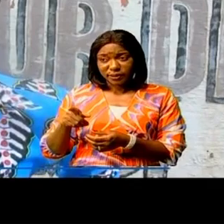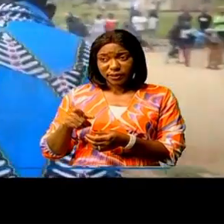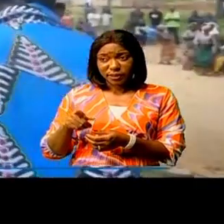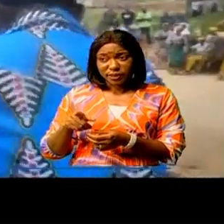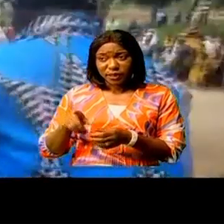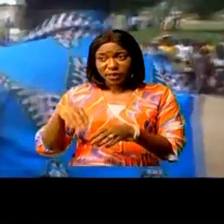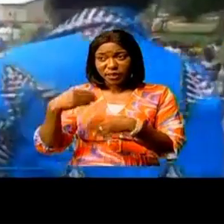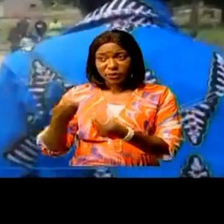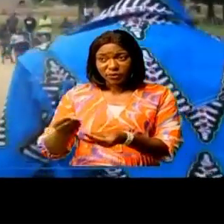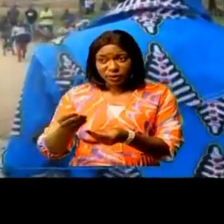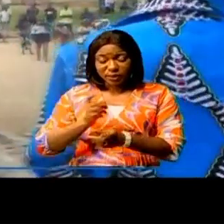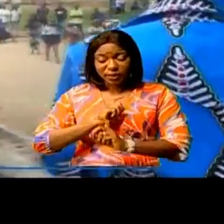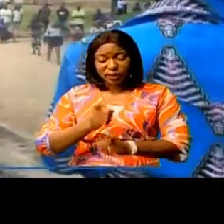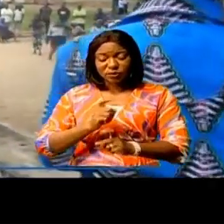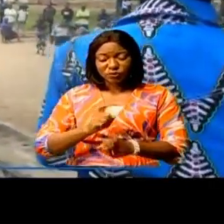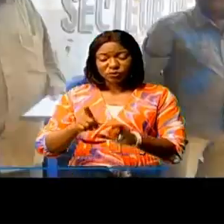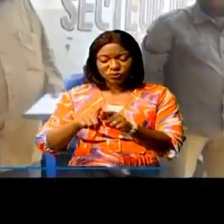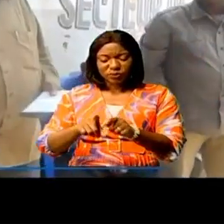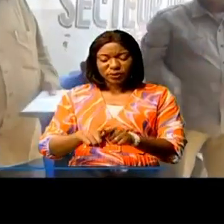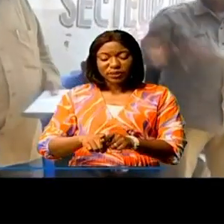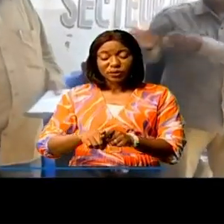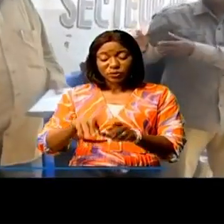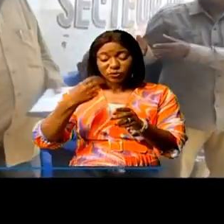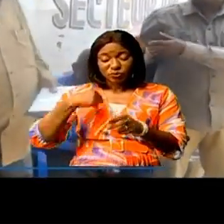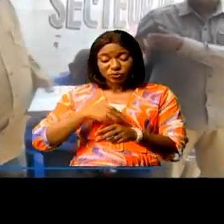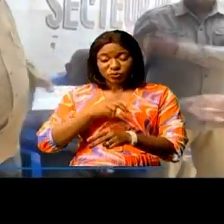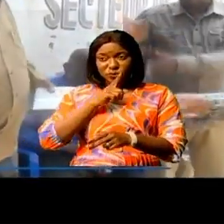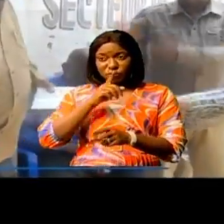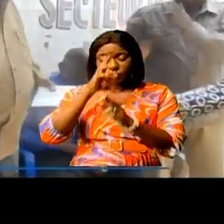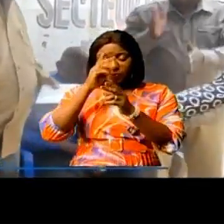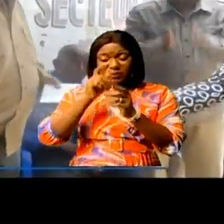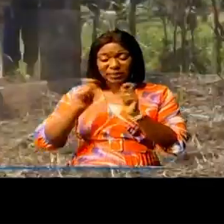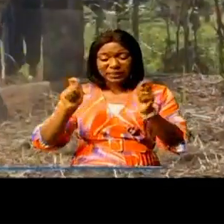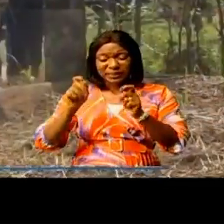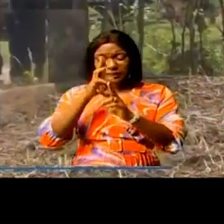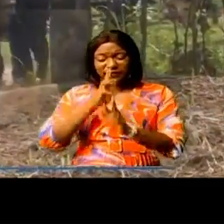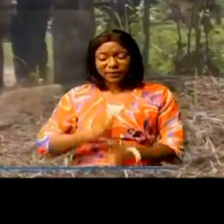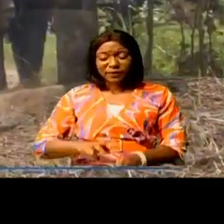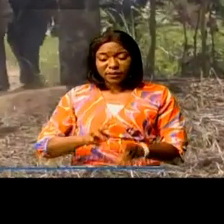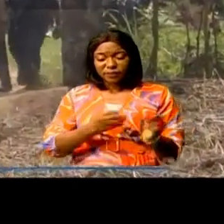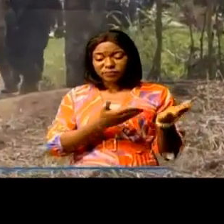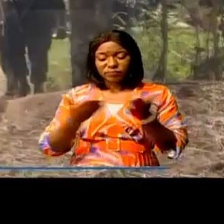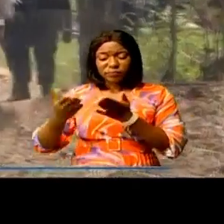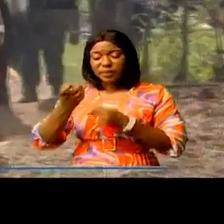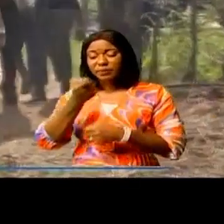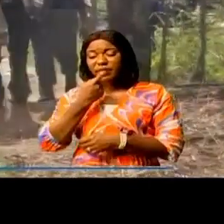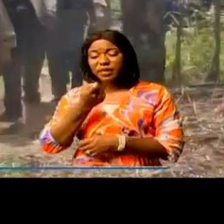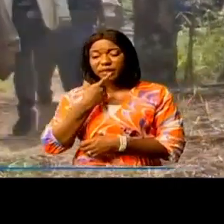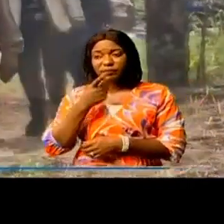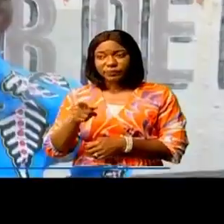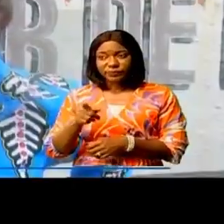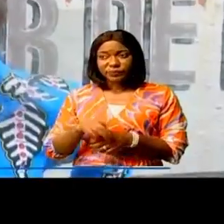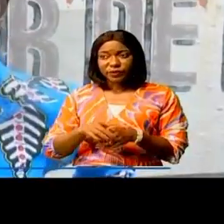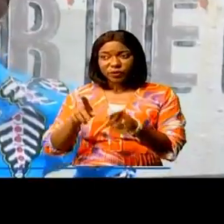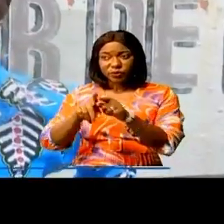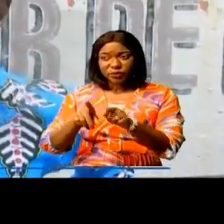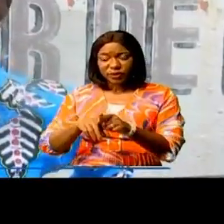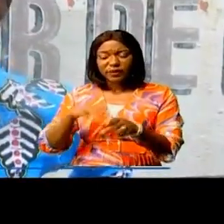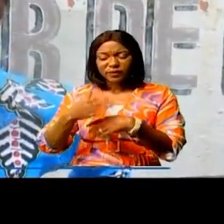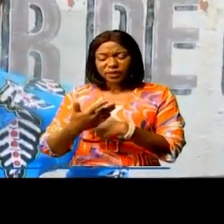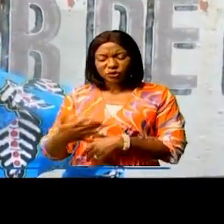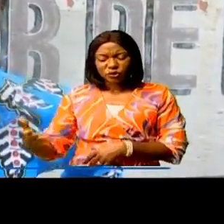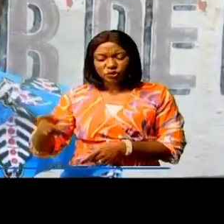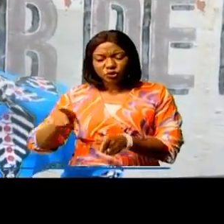nous apporter. Vraiment très fier. Et il nous a apporté les médicaments et il a fait quelque chose